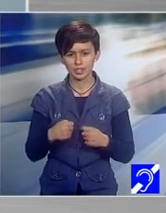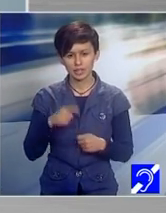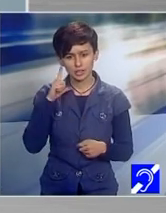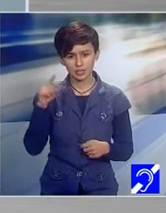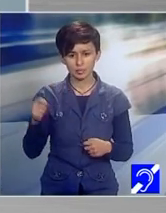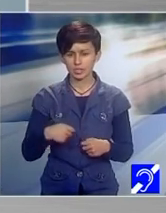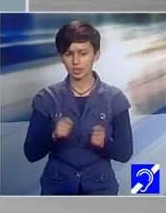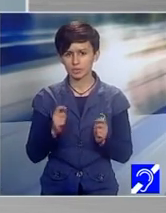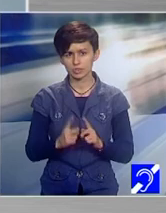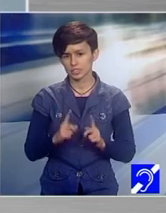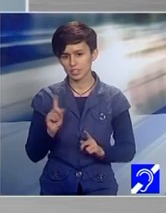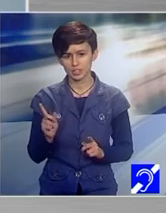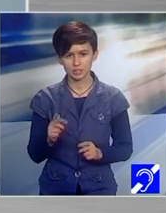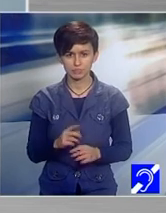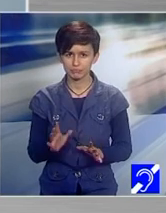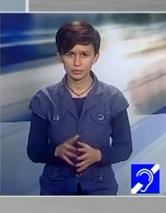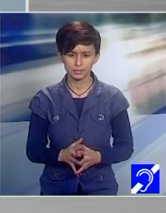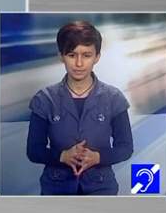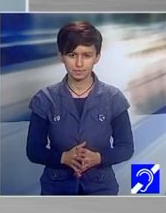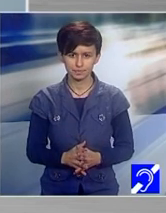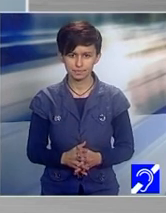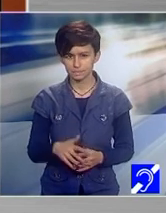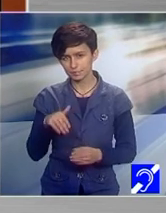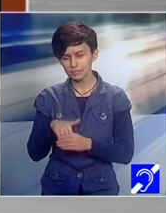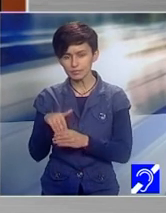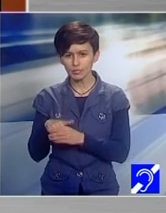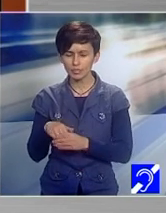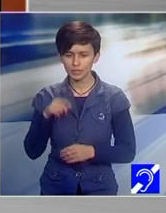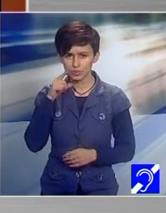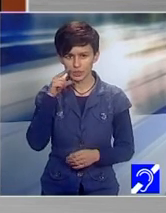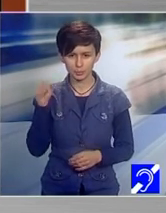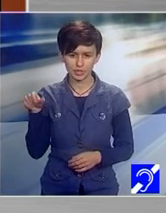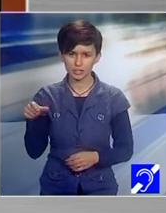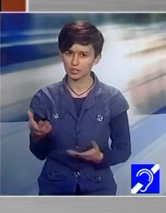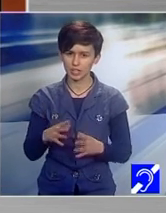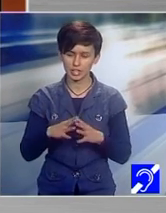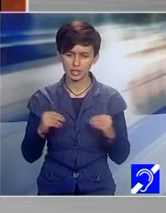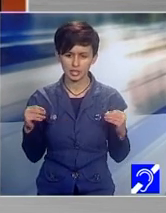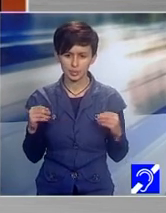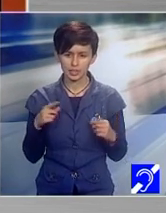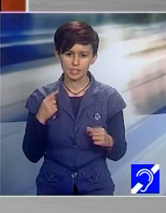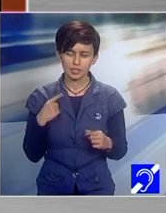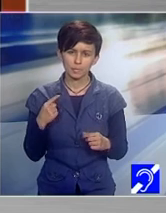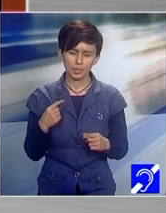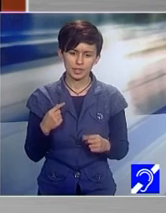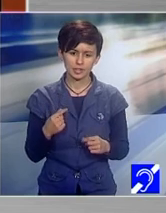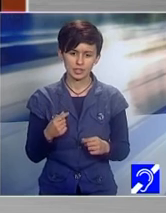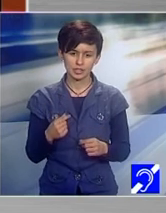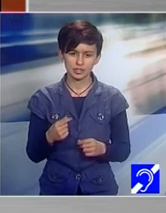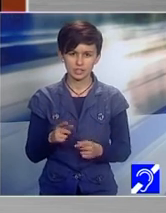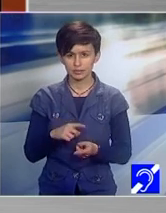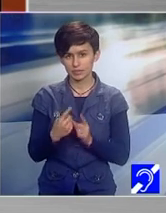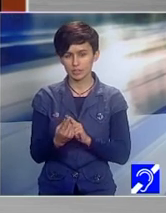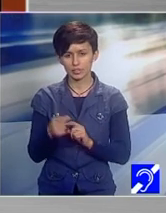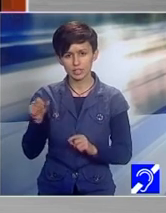nu... Și mai este încă ceva. Votul celui care lipsește este, de fapt, suplinit de cel care se